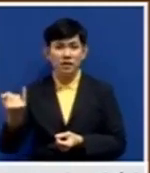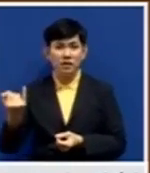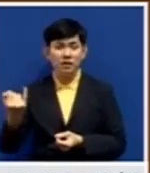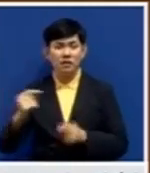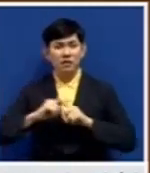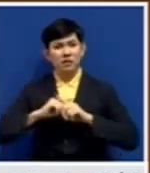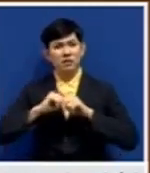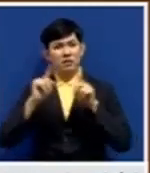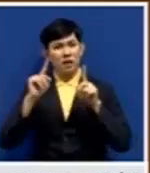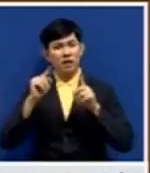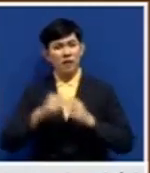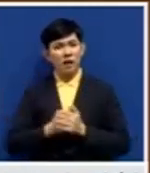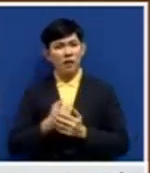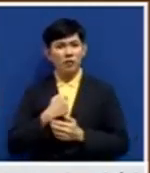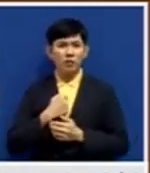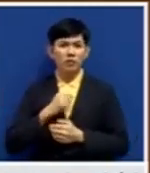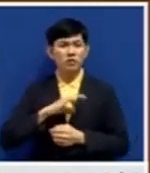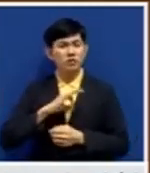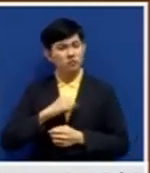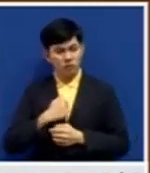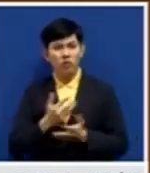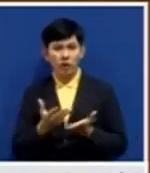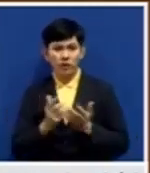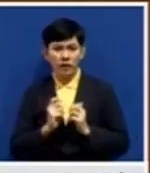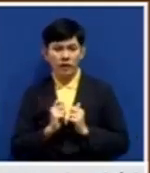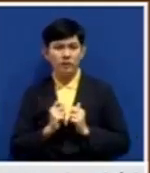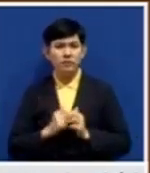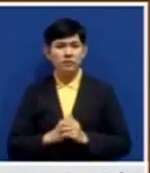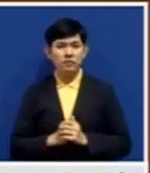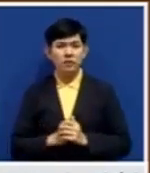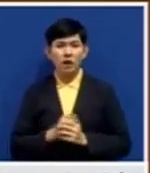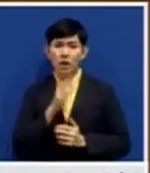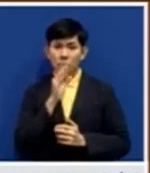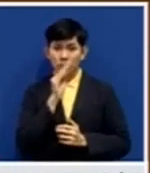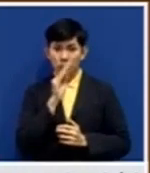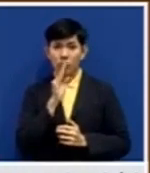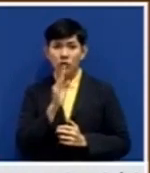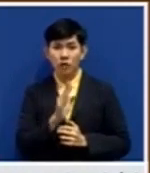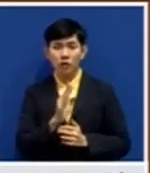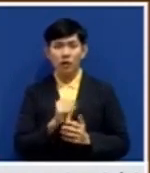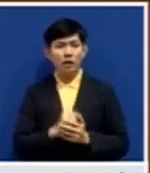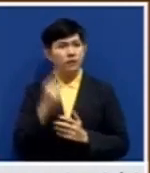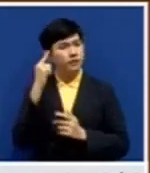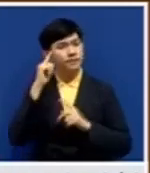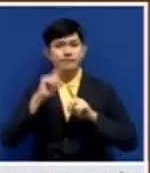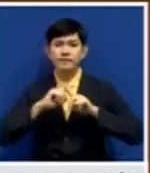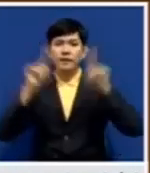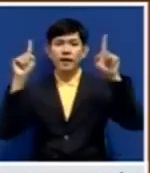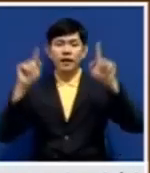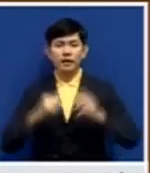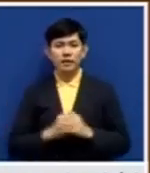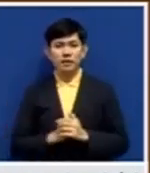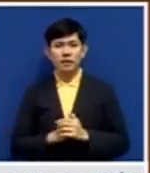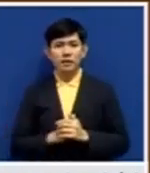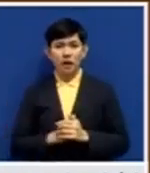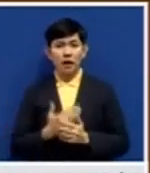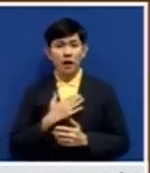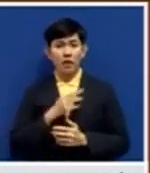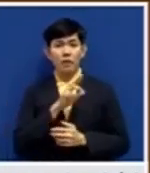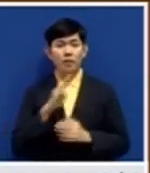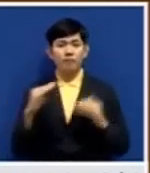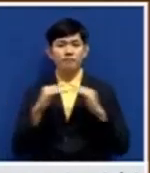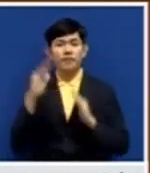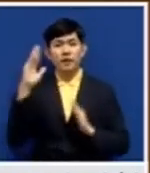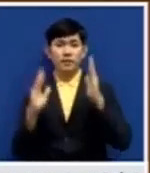มันผมเลยต้องขออนุญาตพูดเห็นต่างกันนะครับซึ่งเราอยู่ในระบอบประชาธิปไต